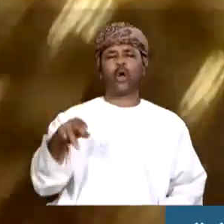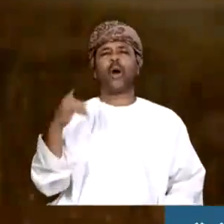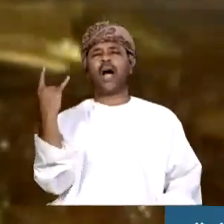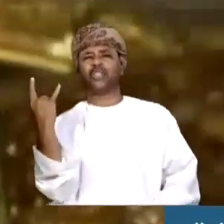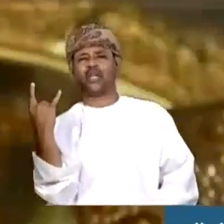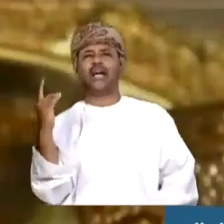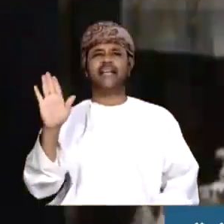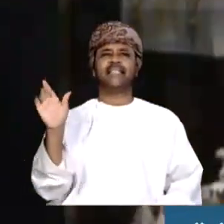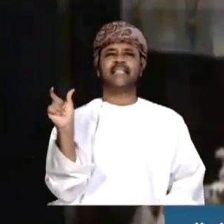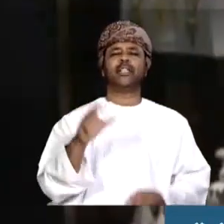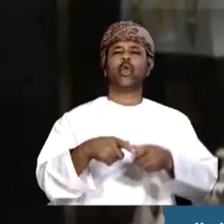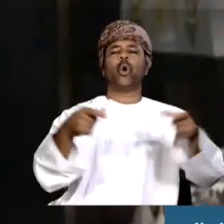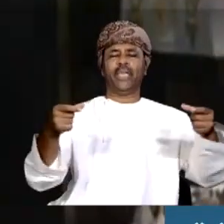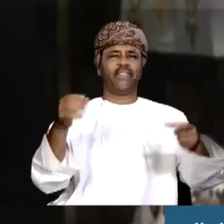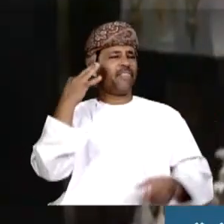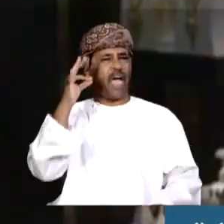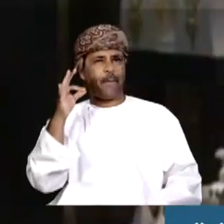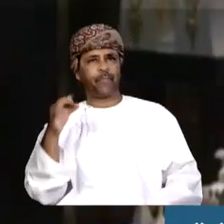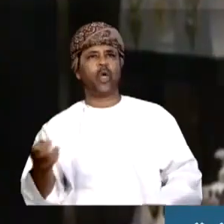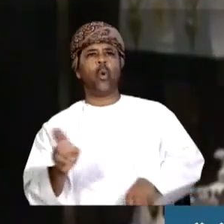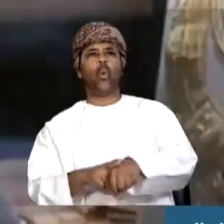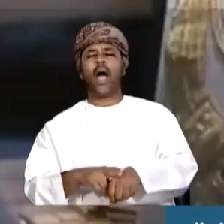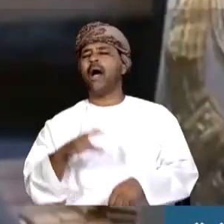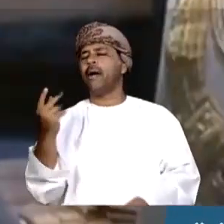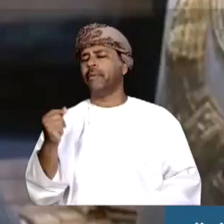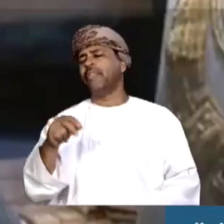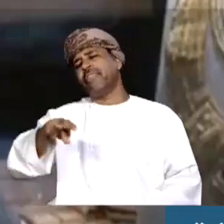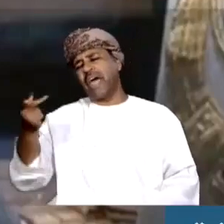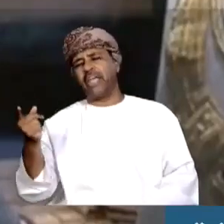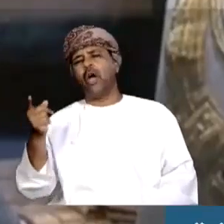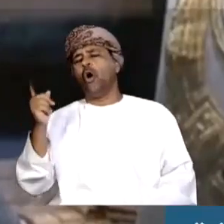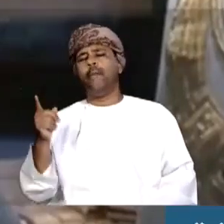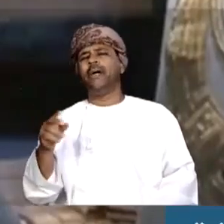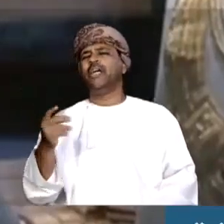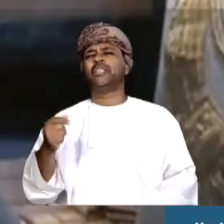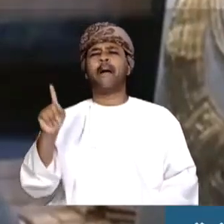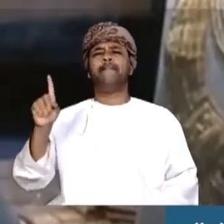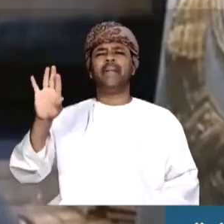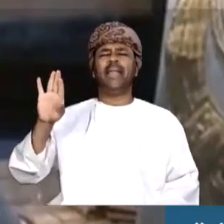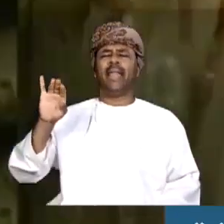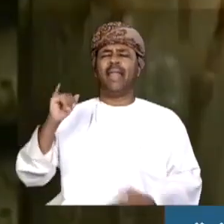1235.10 دولارا للأوقية. ومن بين المعادن النفيسة الأخرى قفز البلاتينو